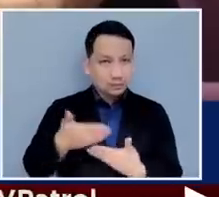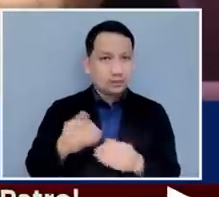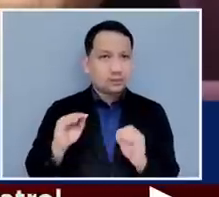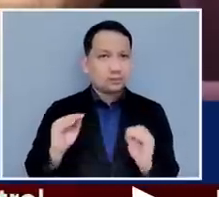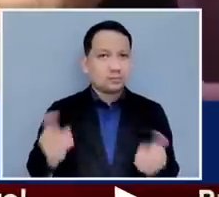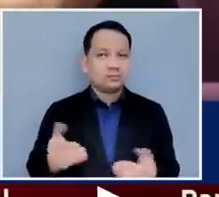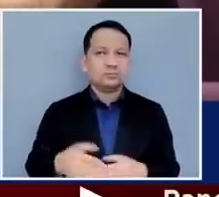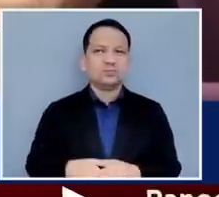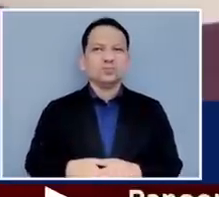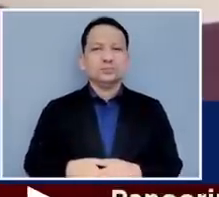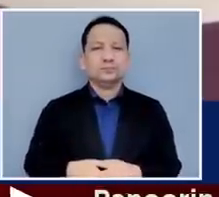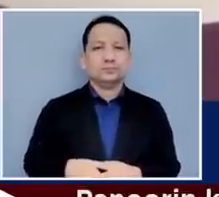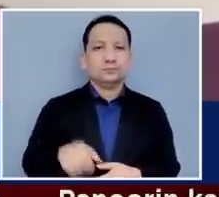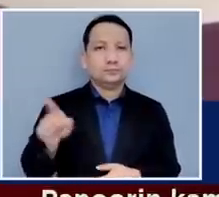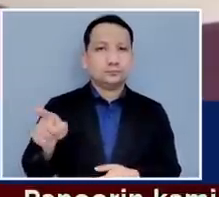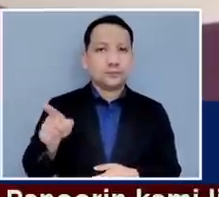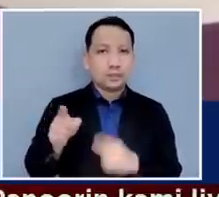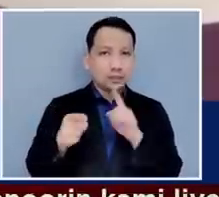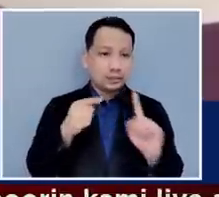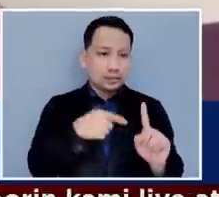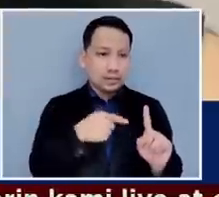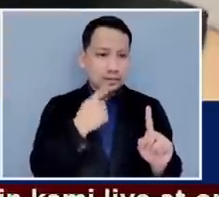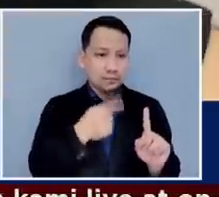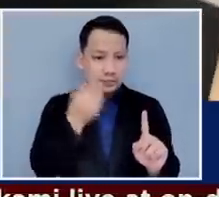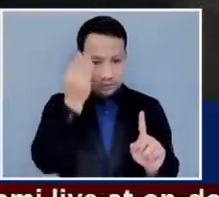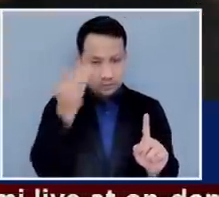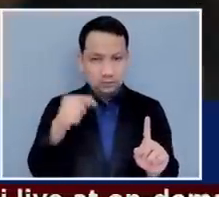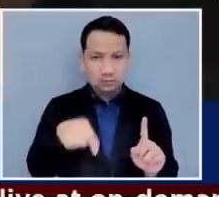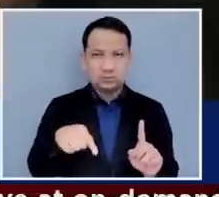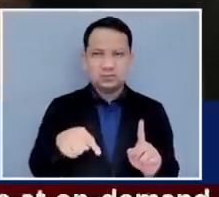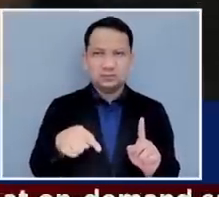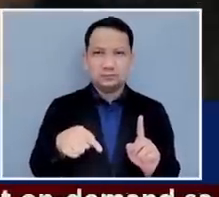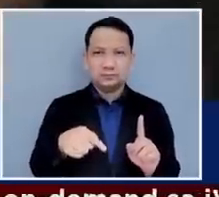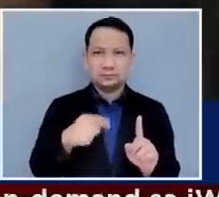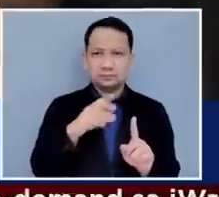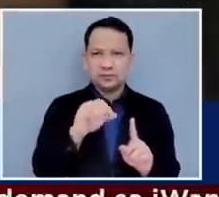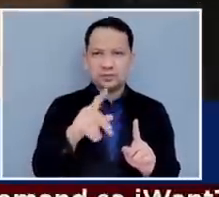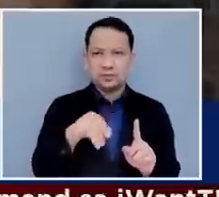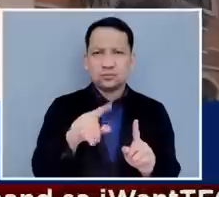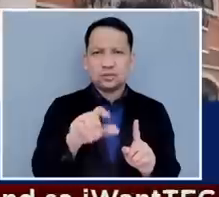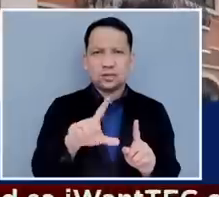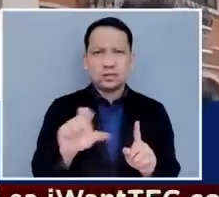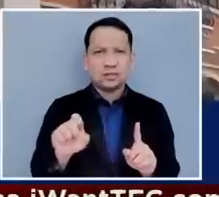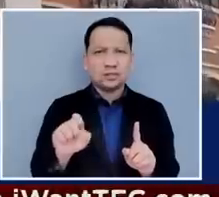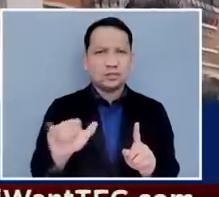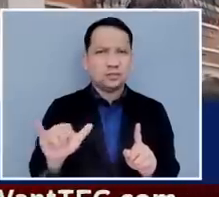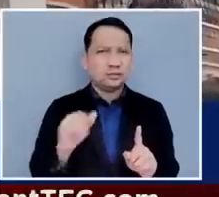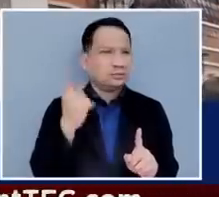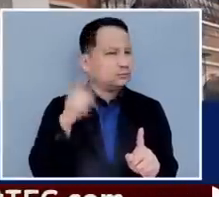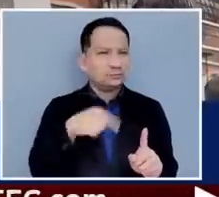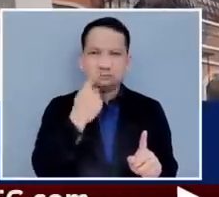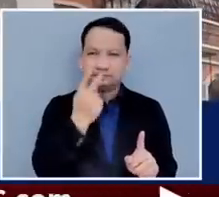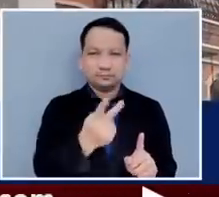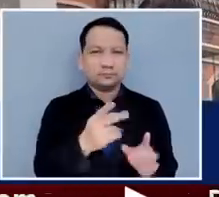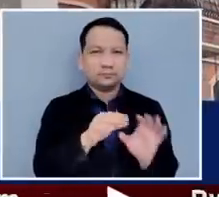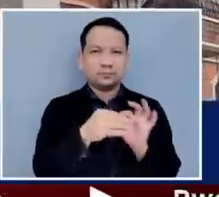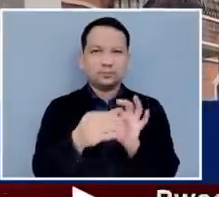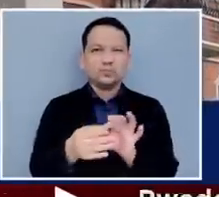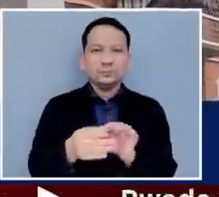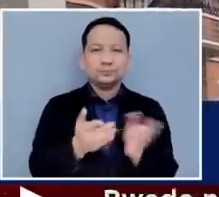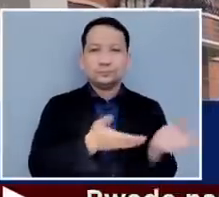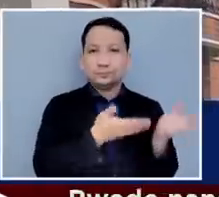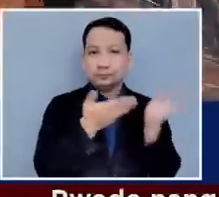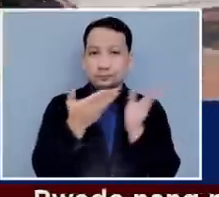Ayon kay Pomposelli, mula nang isinagawa ang raid, hindi na niya nakita ang mga empleyado. Nalaman na lang niyang dinala ang mga ito